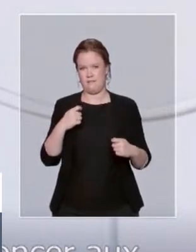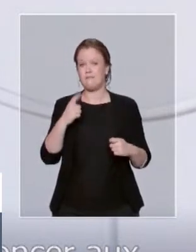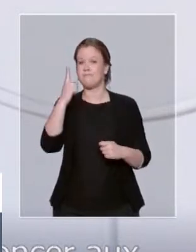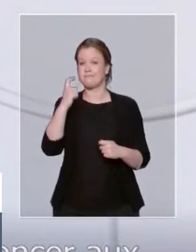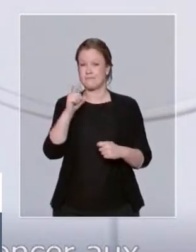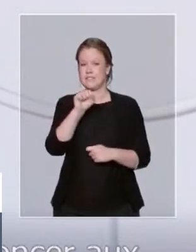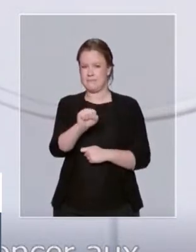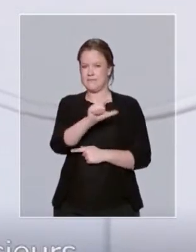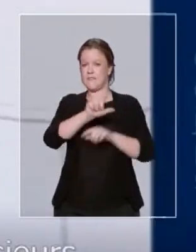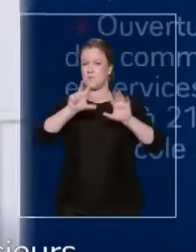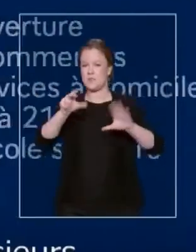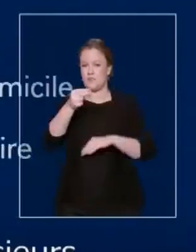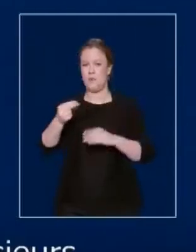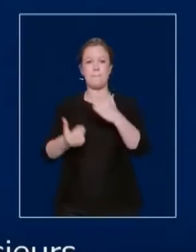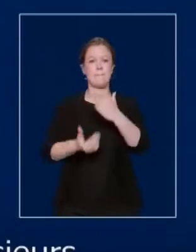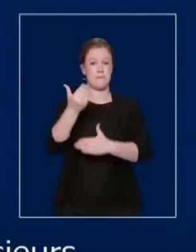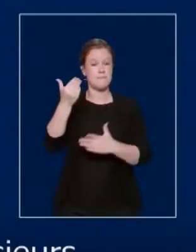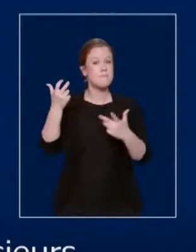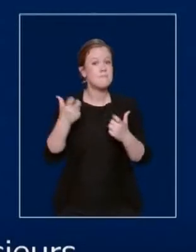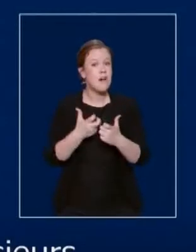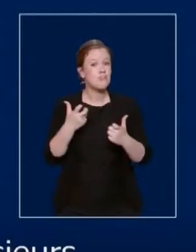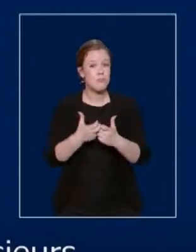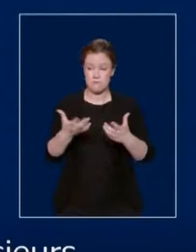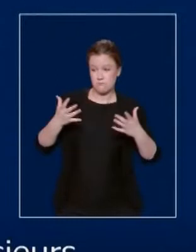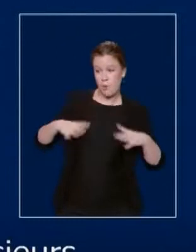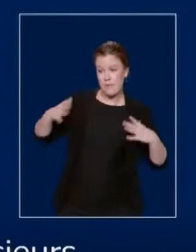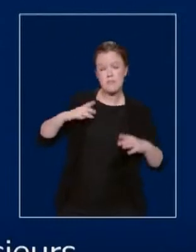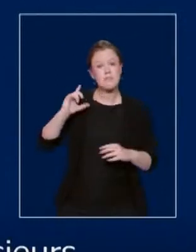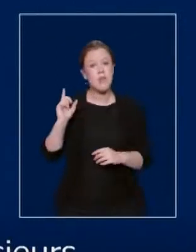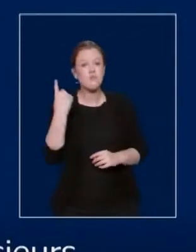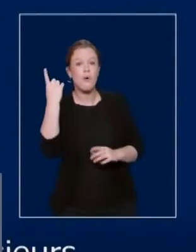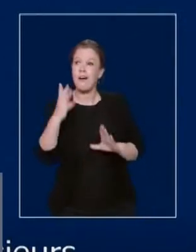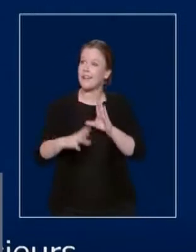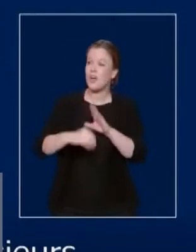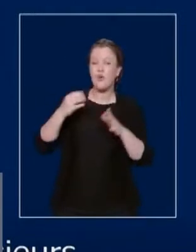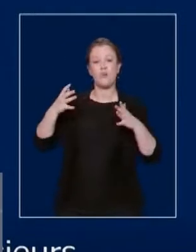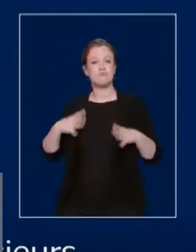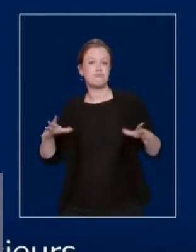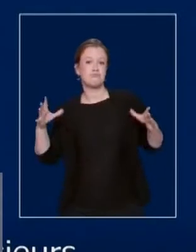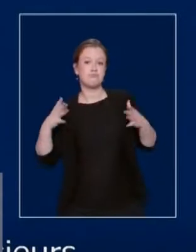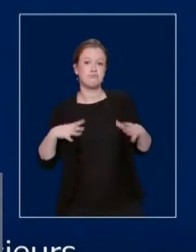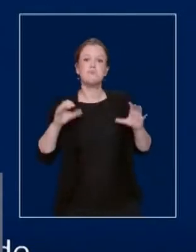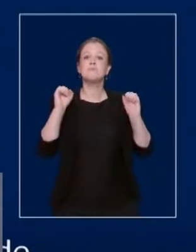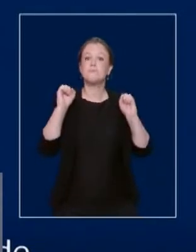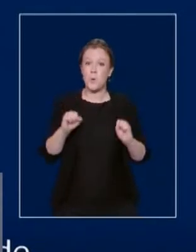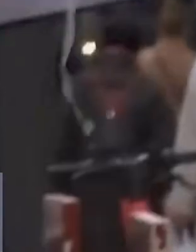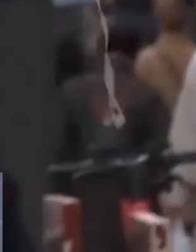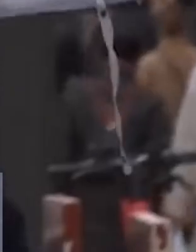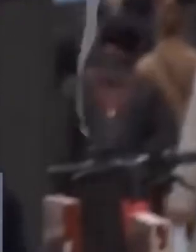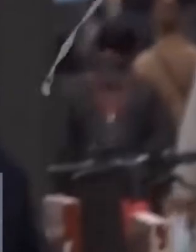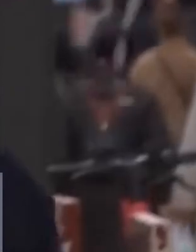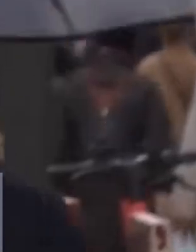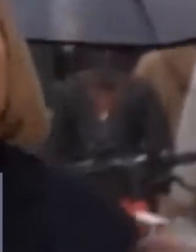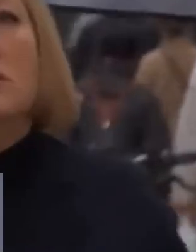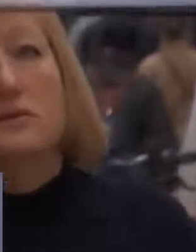та околиці. Всі магазини можуть знову відкритися, а домашнє обслуговування можна перезапустити, але в рамках суворого медичного протоколу. А